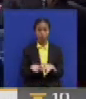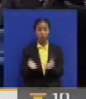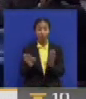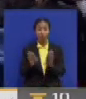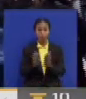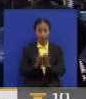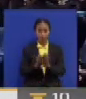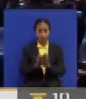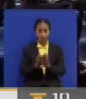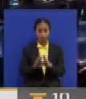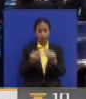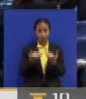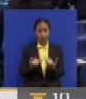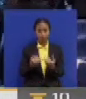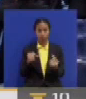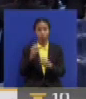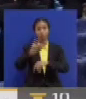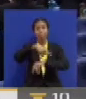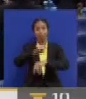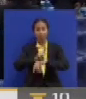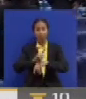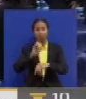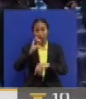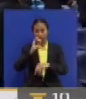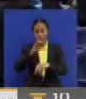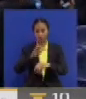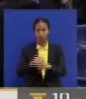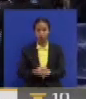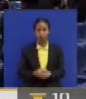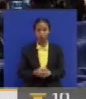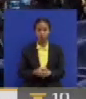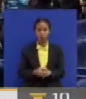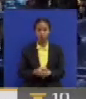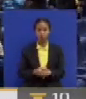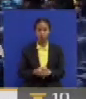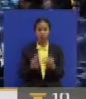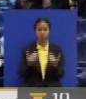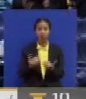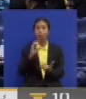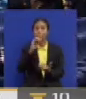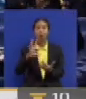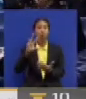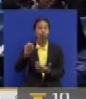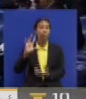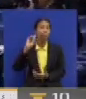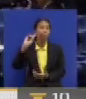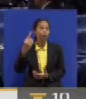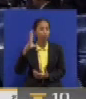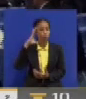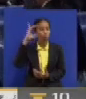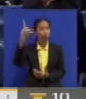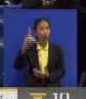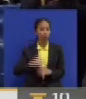เป็นคุณปู่ชัย คุณปู่ลุงปู่ชัยไม่ใช่แม่นัดหรอก คุณปู่บอกว่าเราทำหน้าที่ตั้งแต่เช้าแล้ว เช้าแล้ว